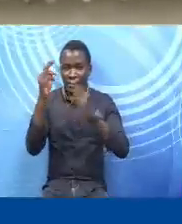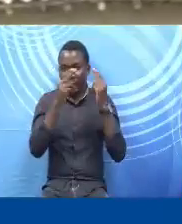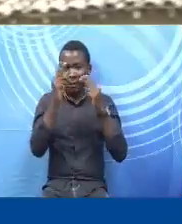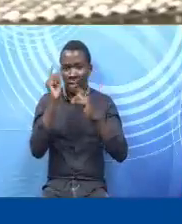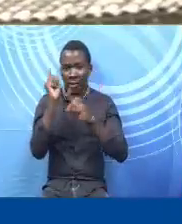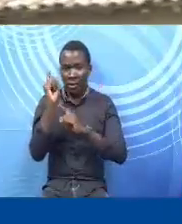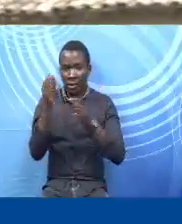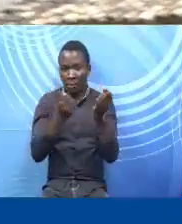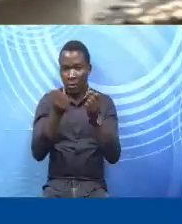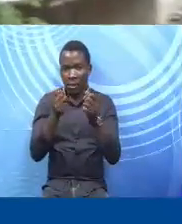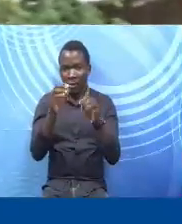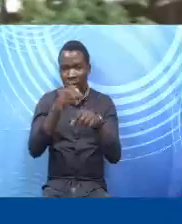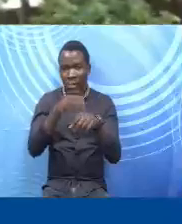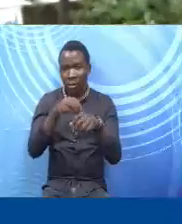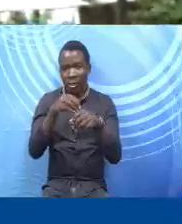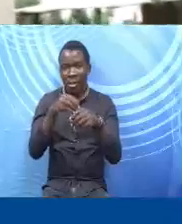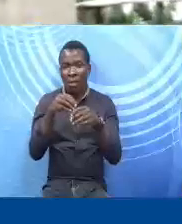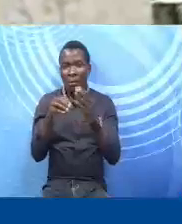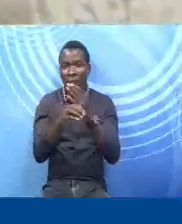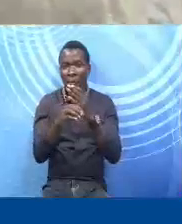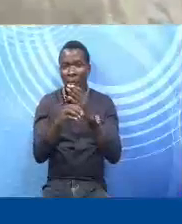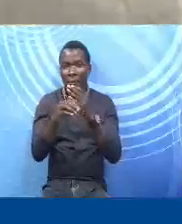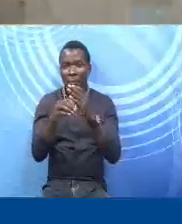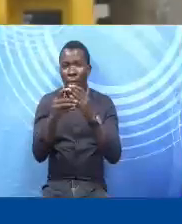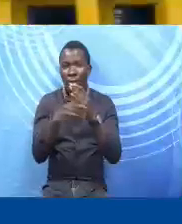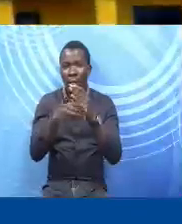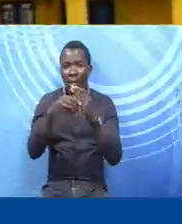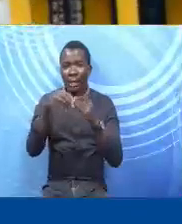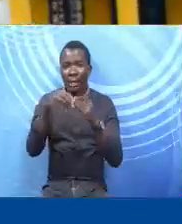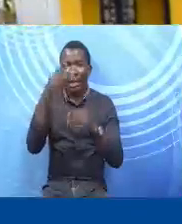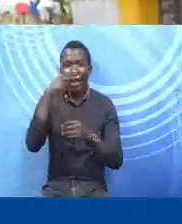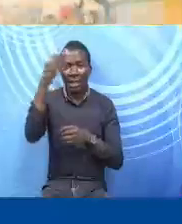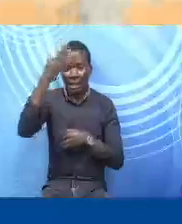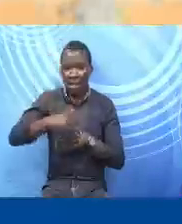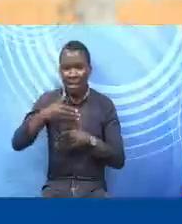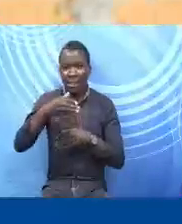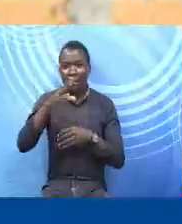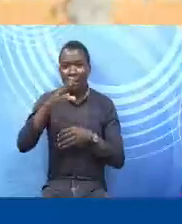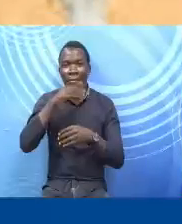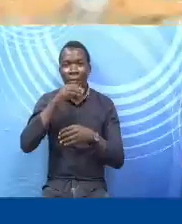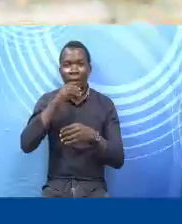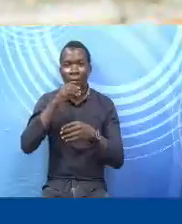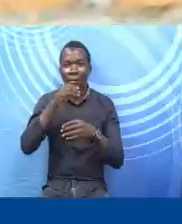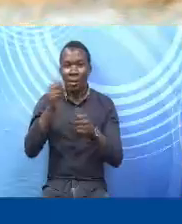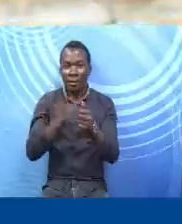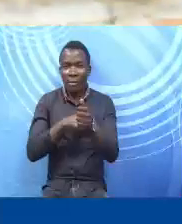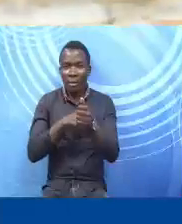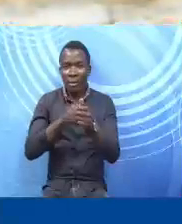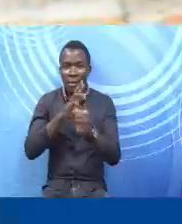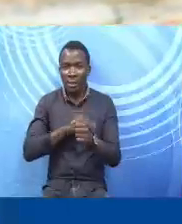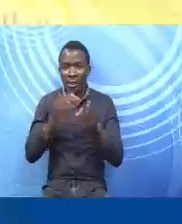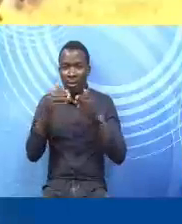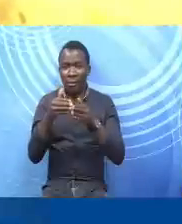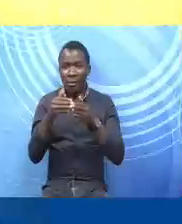mu murenge wa Kigoma mu karere ka Nyanza twiringiye Imana ne Pomusen w'imyaka 30 akurikiranyweho icyaha cyo gusambanya